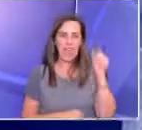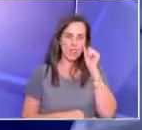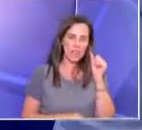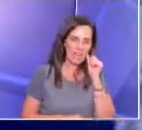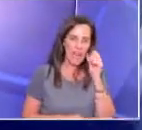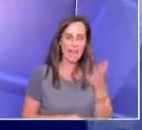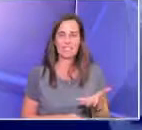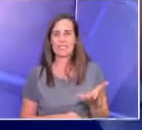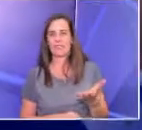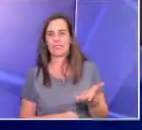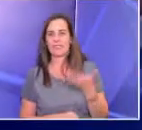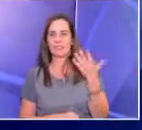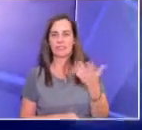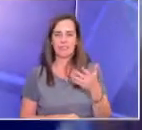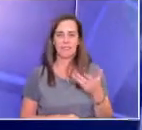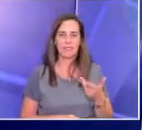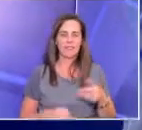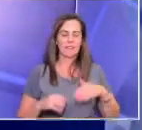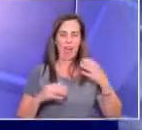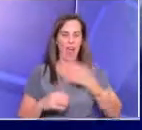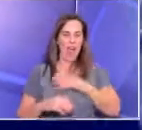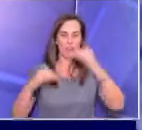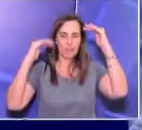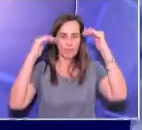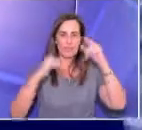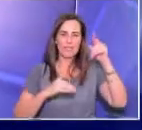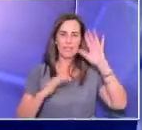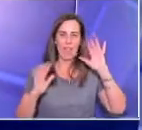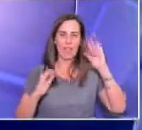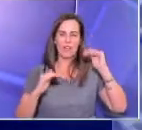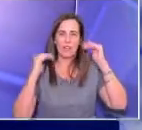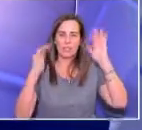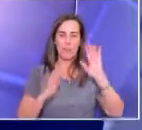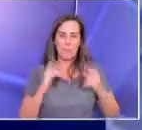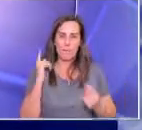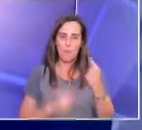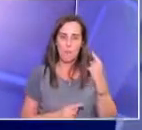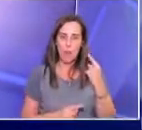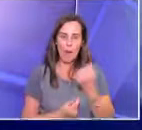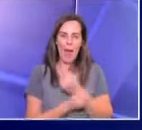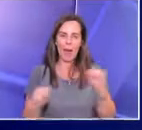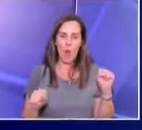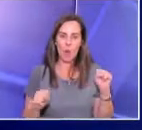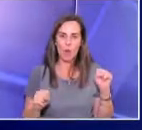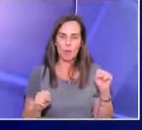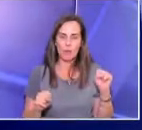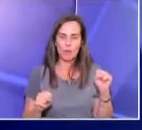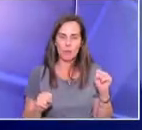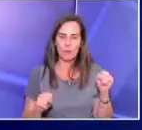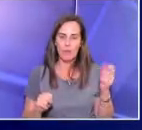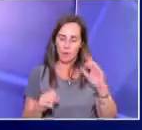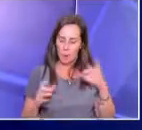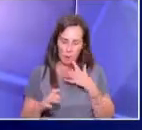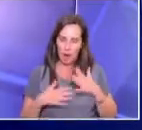האשכנזי, העשירון, 8, 9, 10. זה היה הגימוניה, זה היה השקוף. ופתאום החילונים תופסים את עצמם אותו עוד